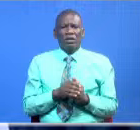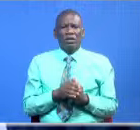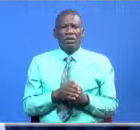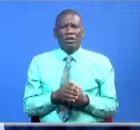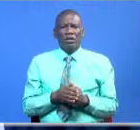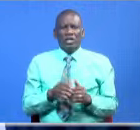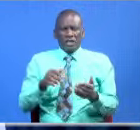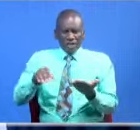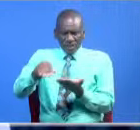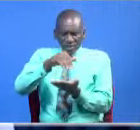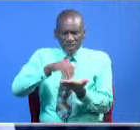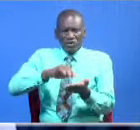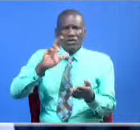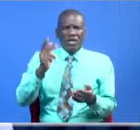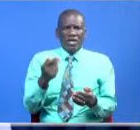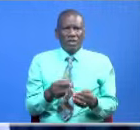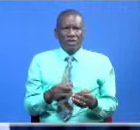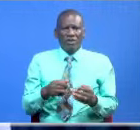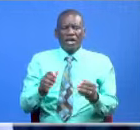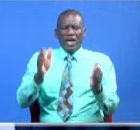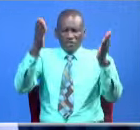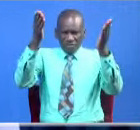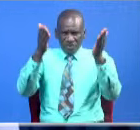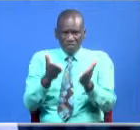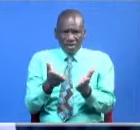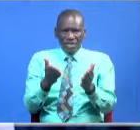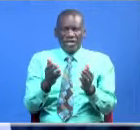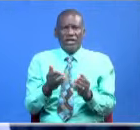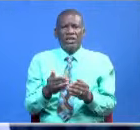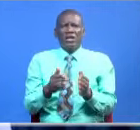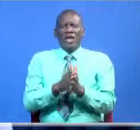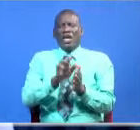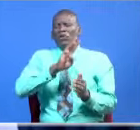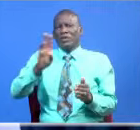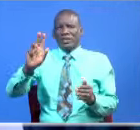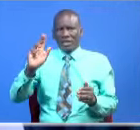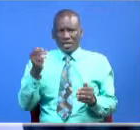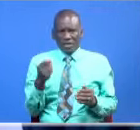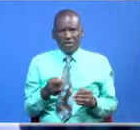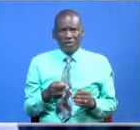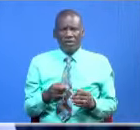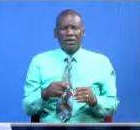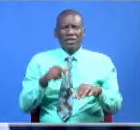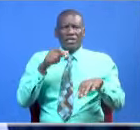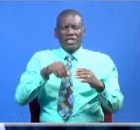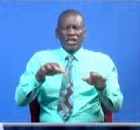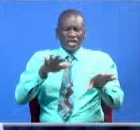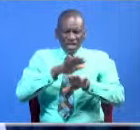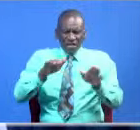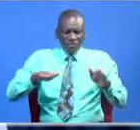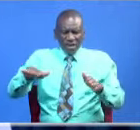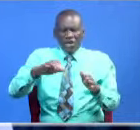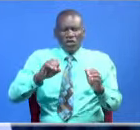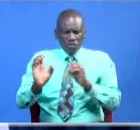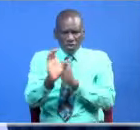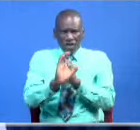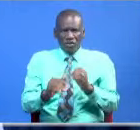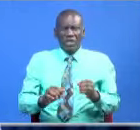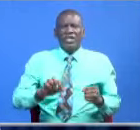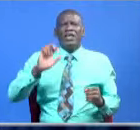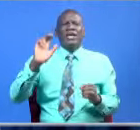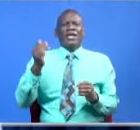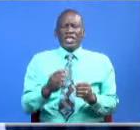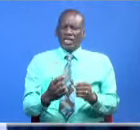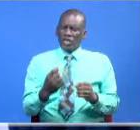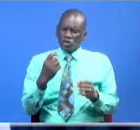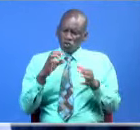in Central Kenya, in Rift Valley, in Western Kenya, in every part of our country, Kenya is